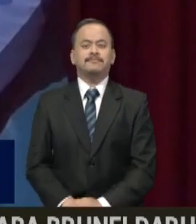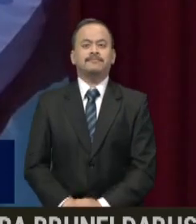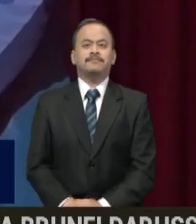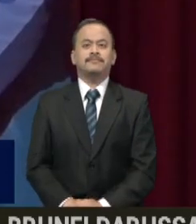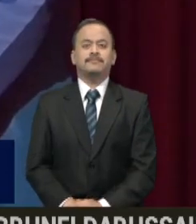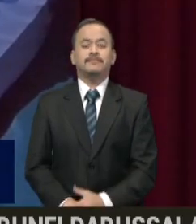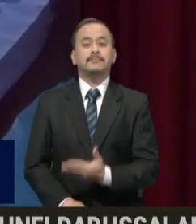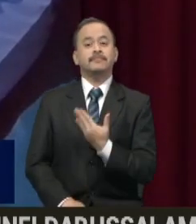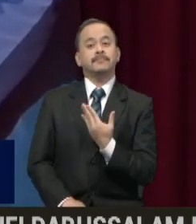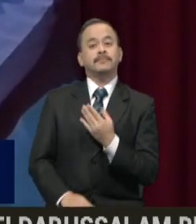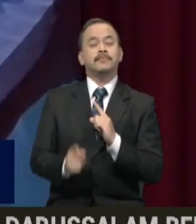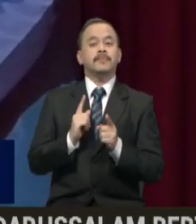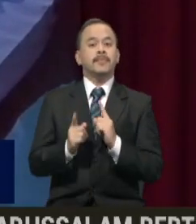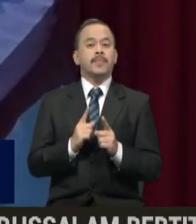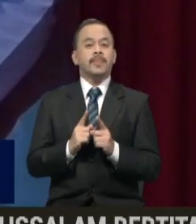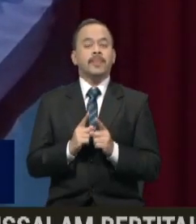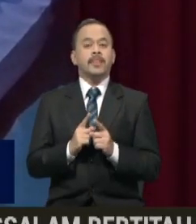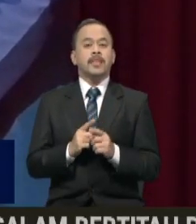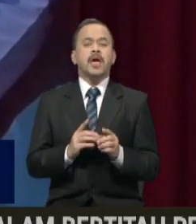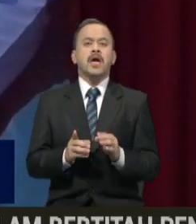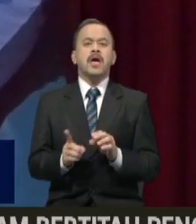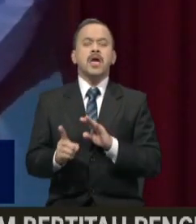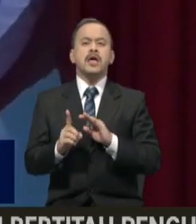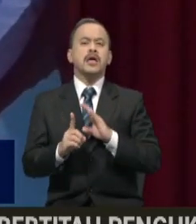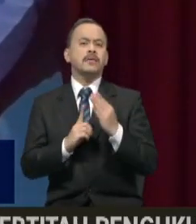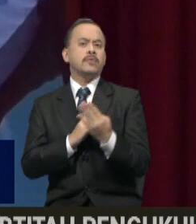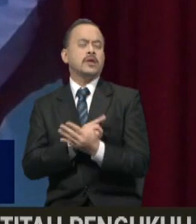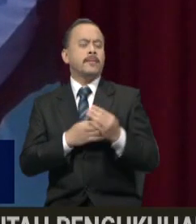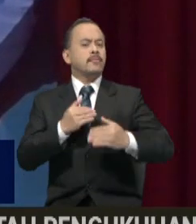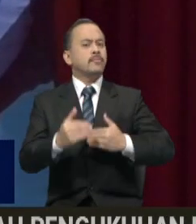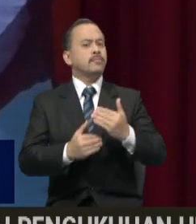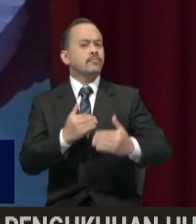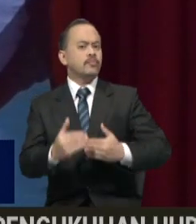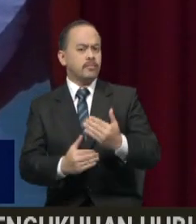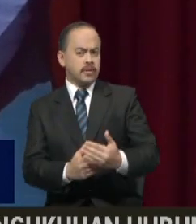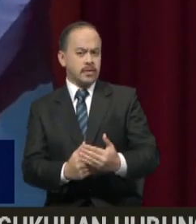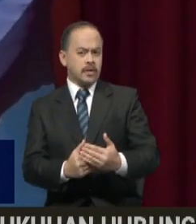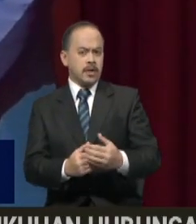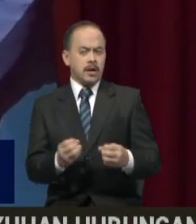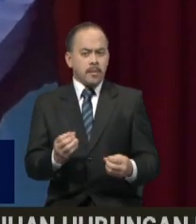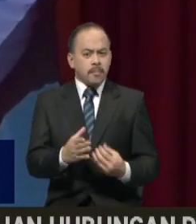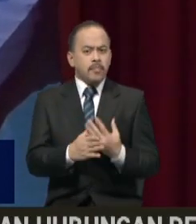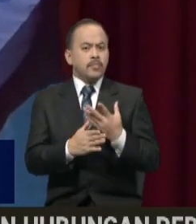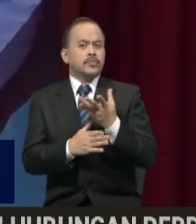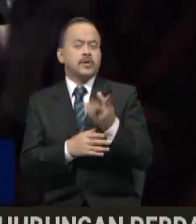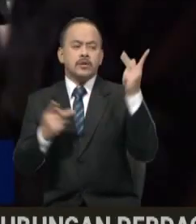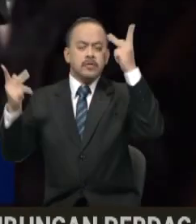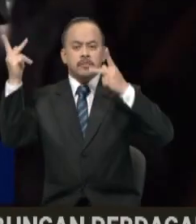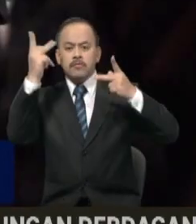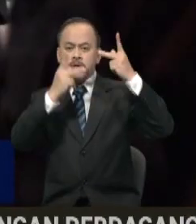One of the remarkable consequences of culture's evolution is the emergence of the creative